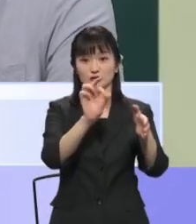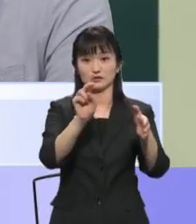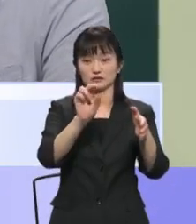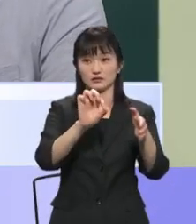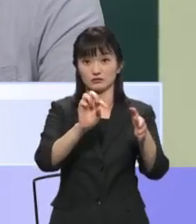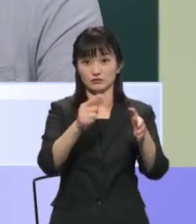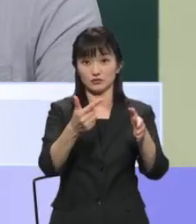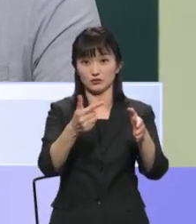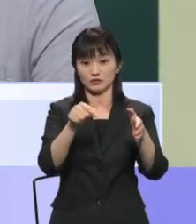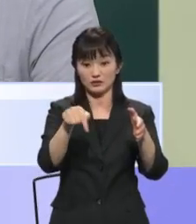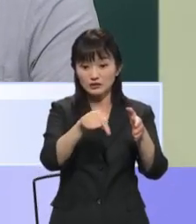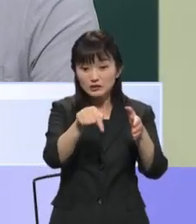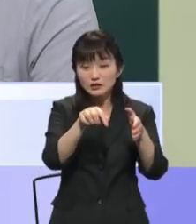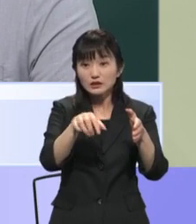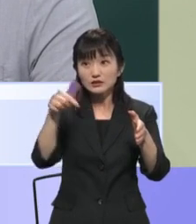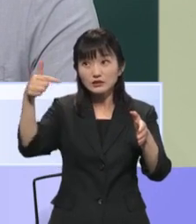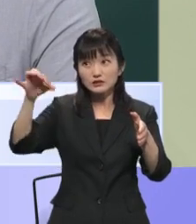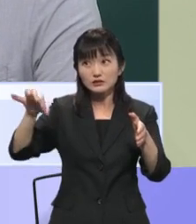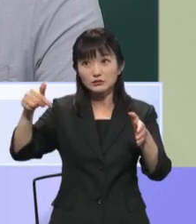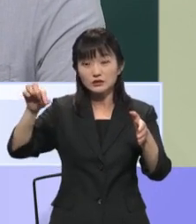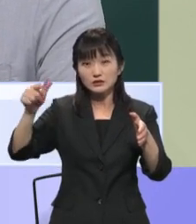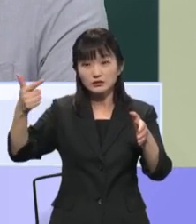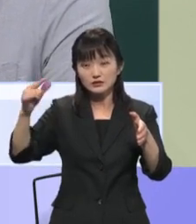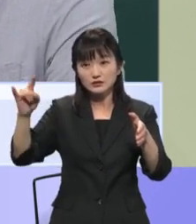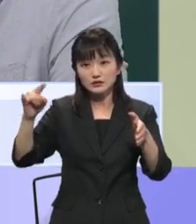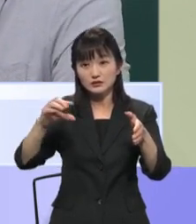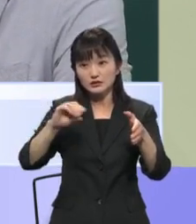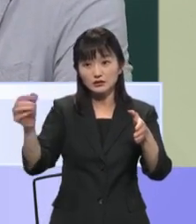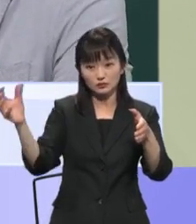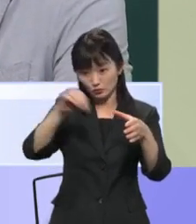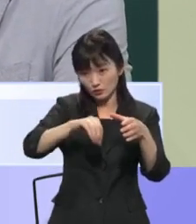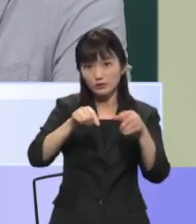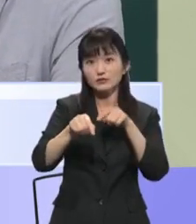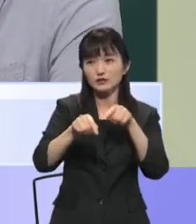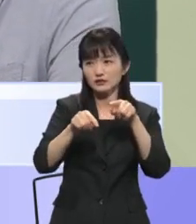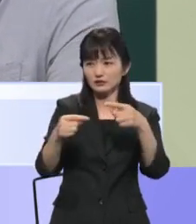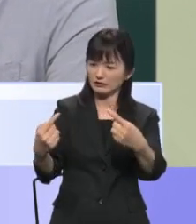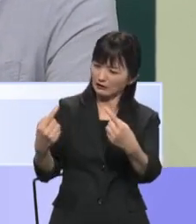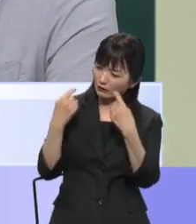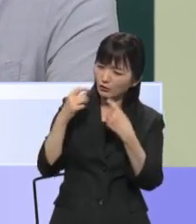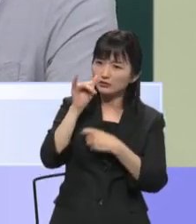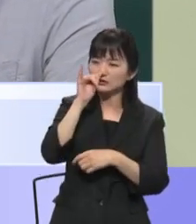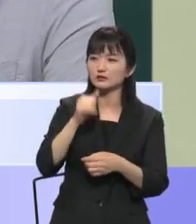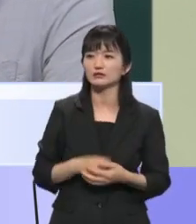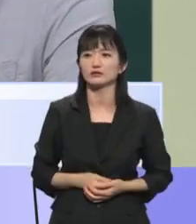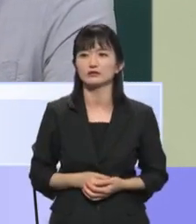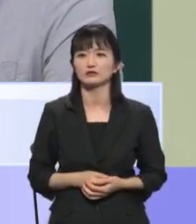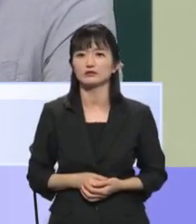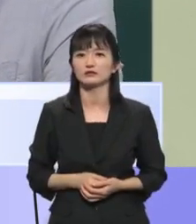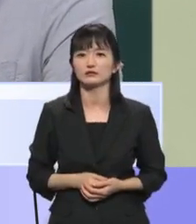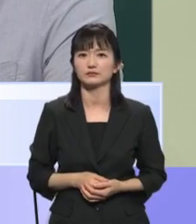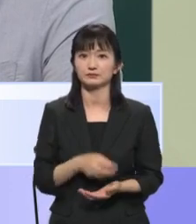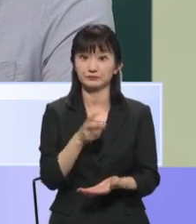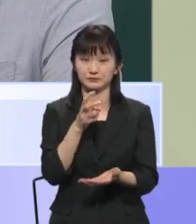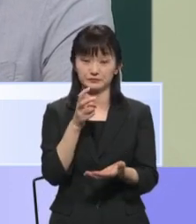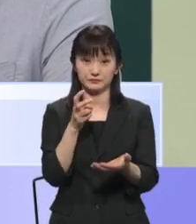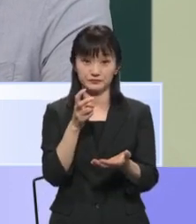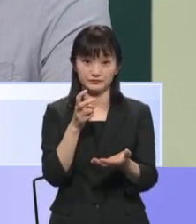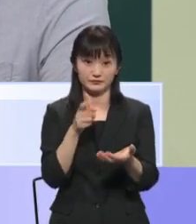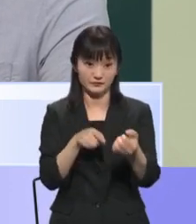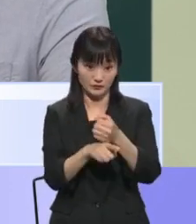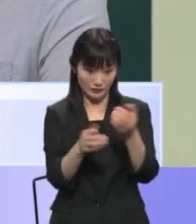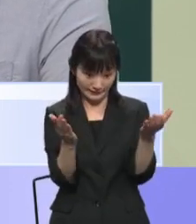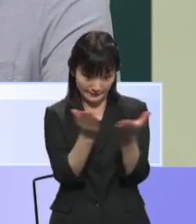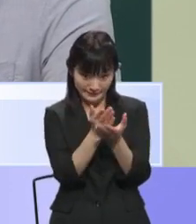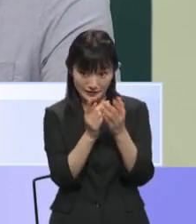의혹과 의심을 줄 수 있는 여지는 있다고 봅니다 예 근데 그것이 지금 김정은이 말씀처럼 합리적 의심 합리적 의혹이